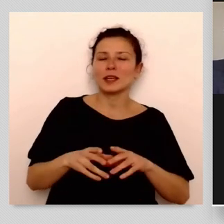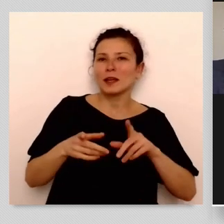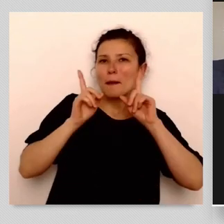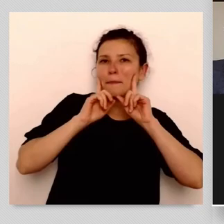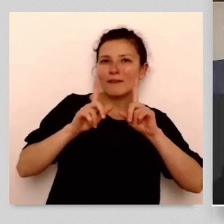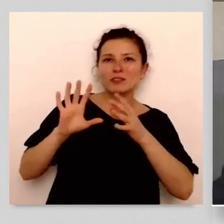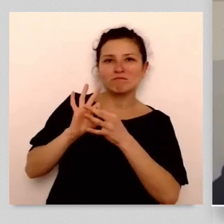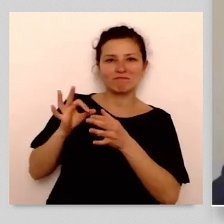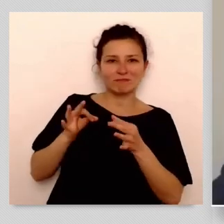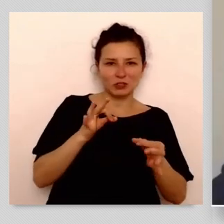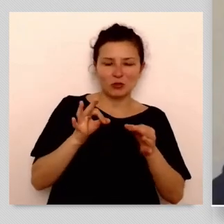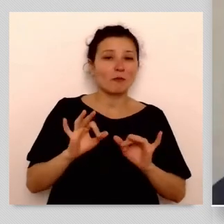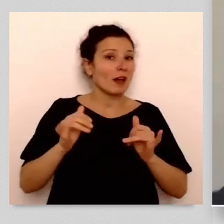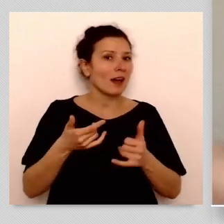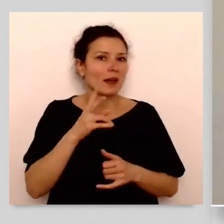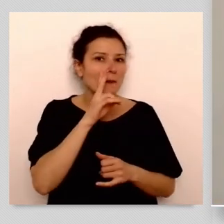chwili?